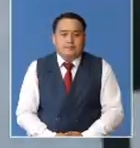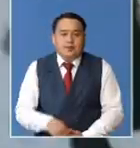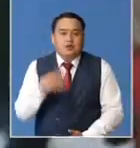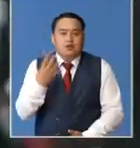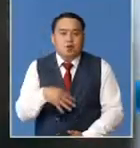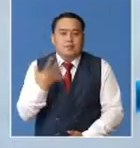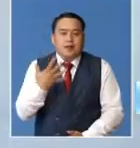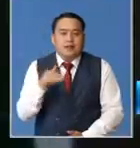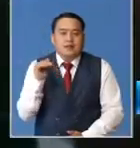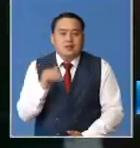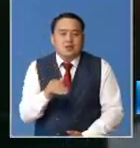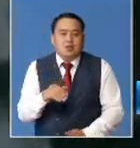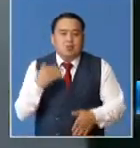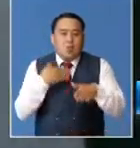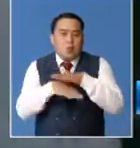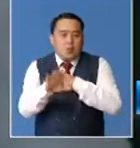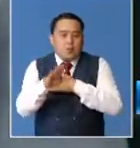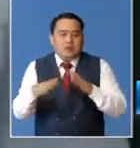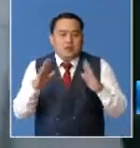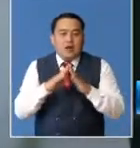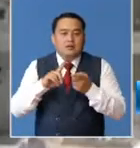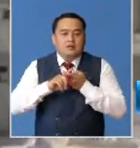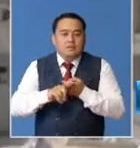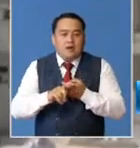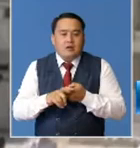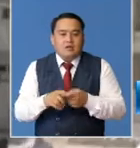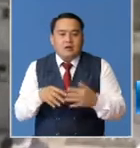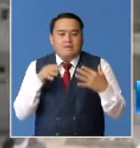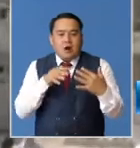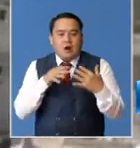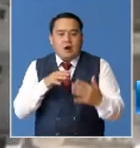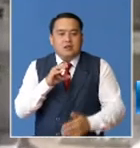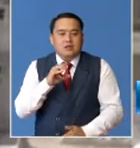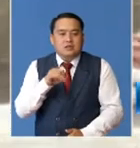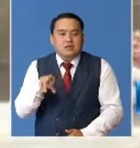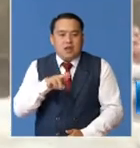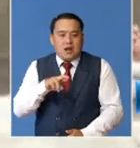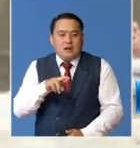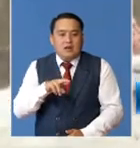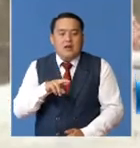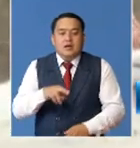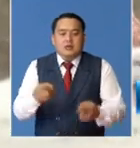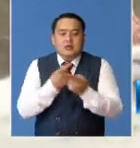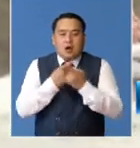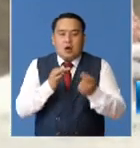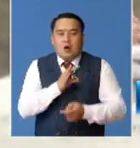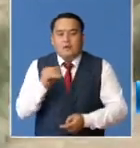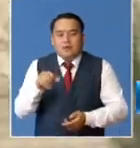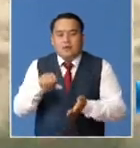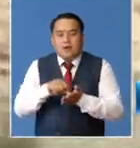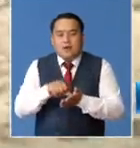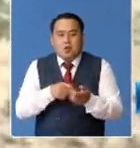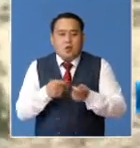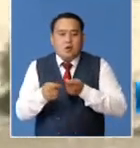45 тысяч мирных жителей покинули свои дома в связи с боями на юго-западе Сирии. Об этом на брифинге в Женеве заявил официальный